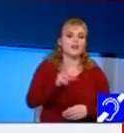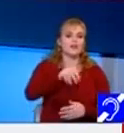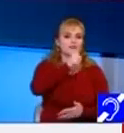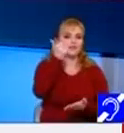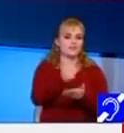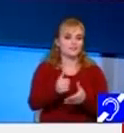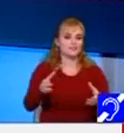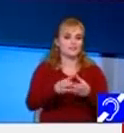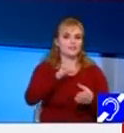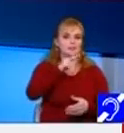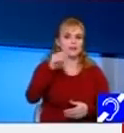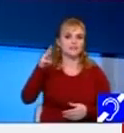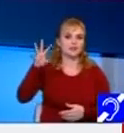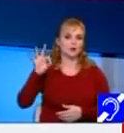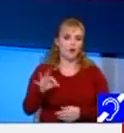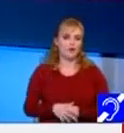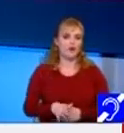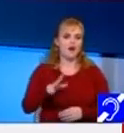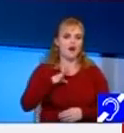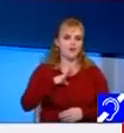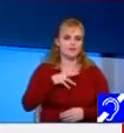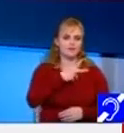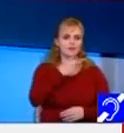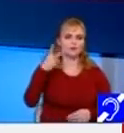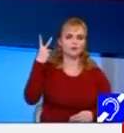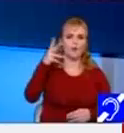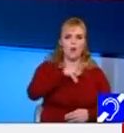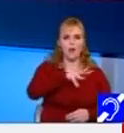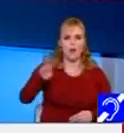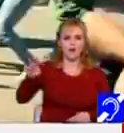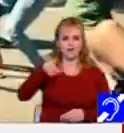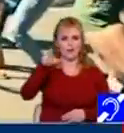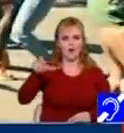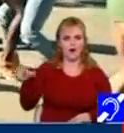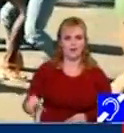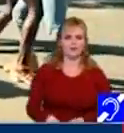hitul Despacito, care a fost văzut de 2/3 din populația lumii.